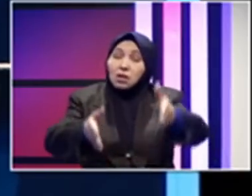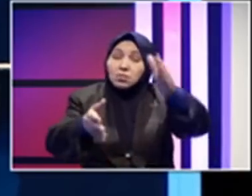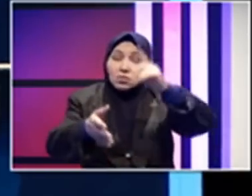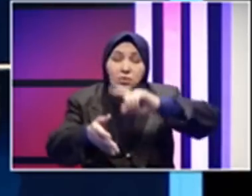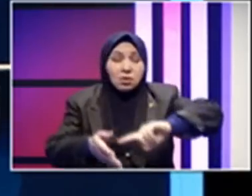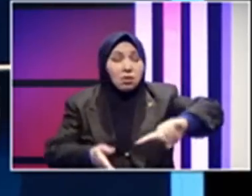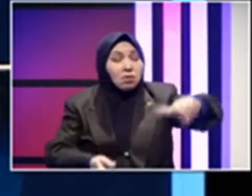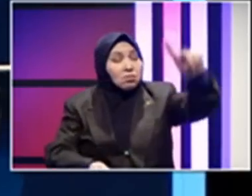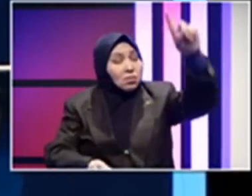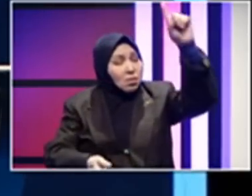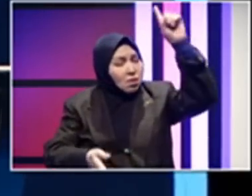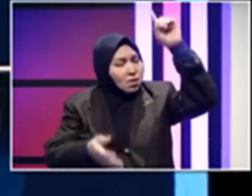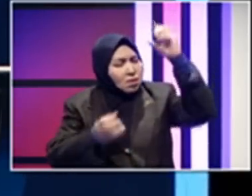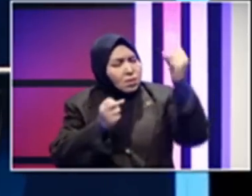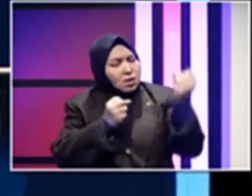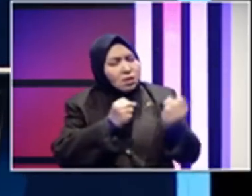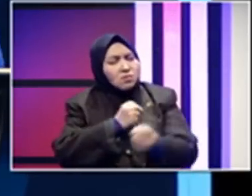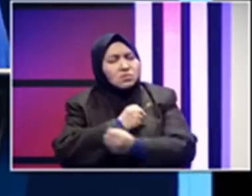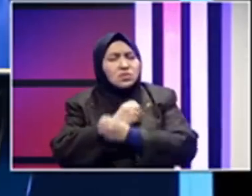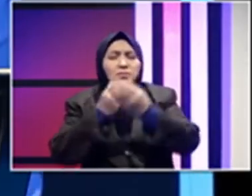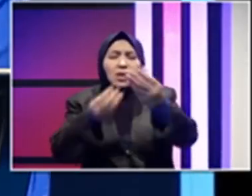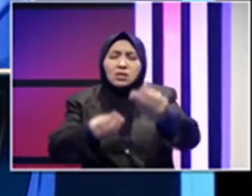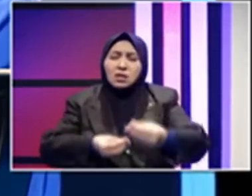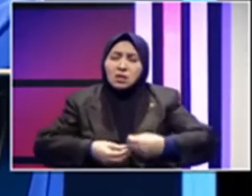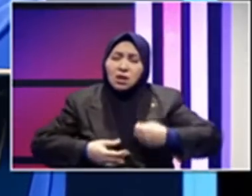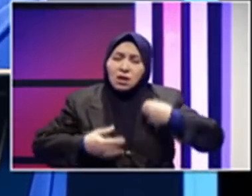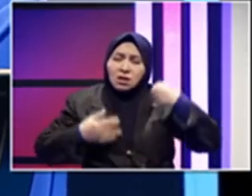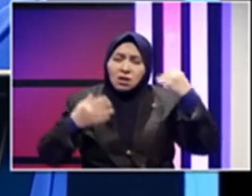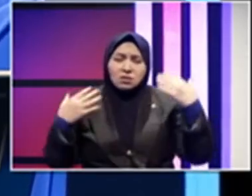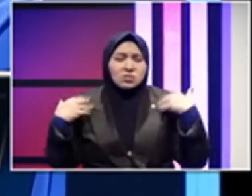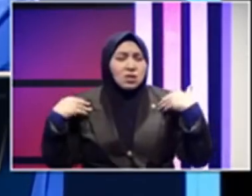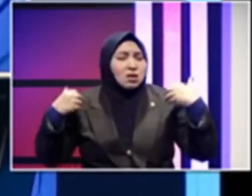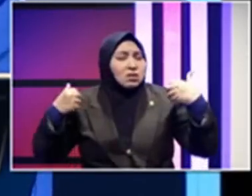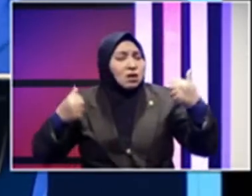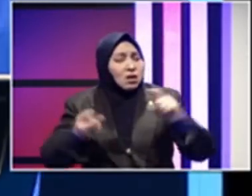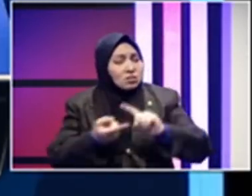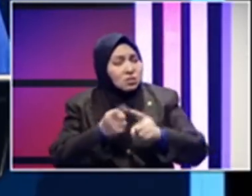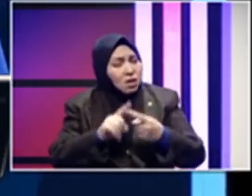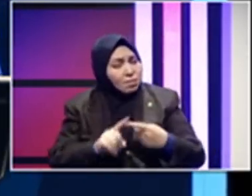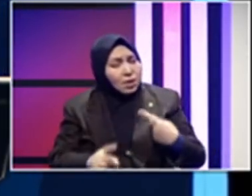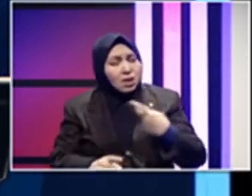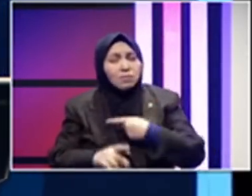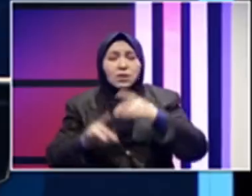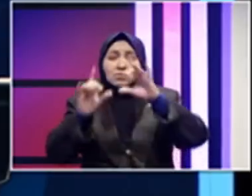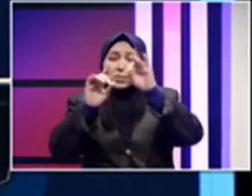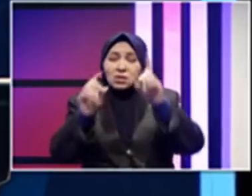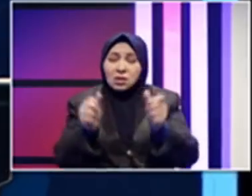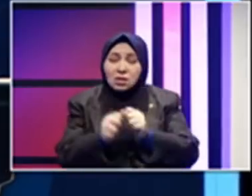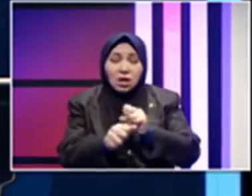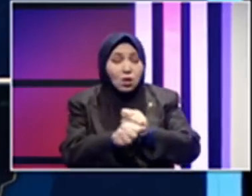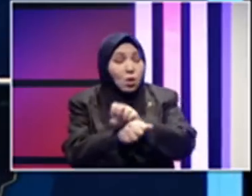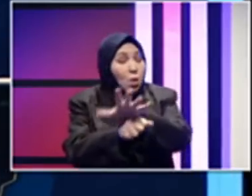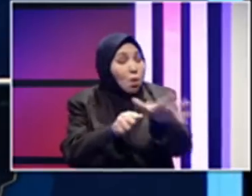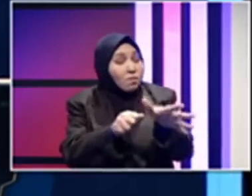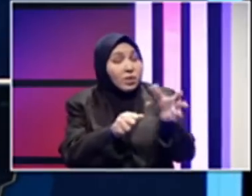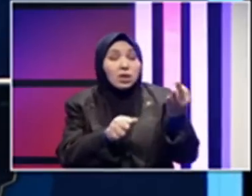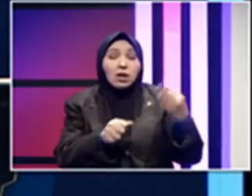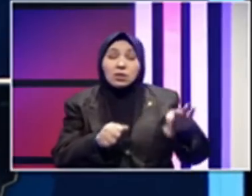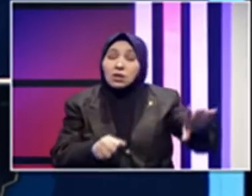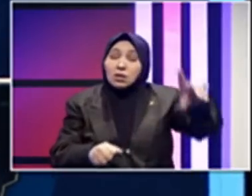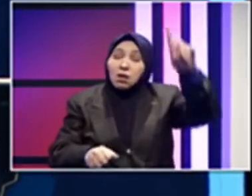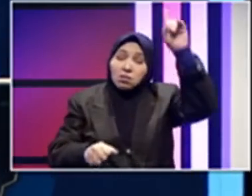Arhamar Rahimin. Kurnia kesembuhan buat sahabat-sahabat kami, ya Allah, yang kini diuji dengan COVID-19, ya Allah.